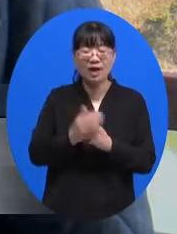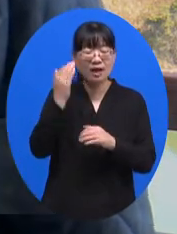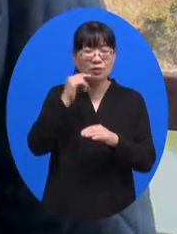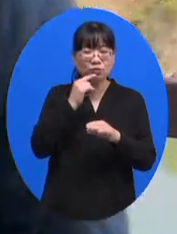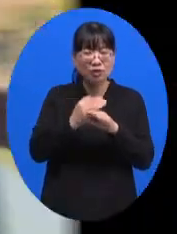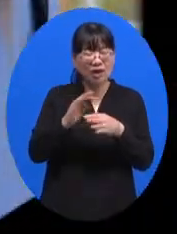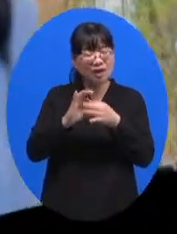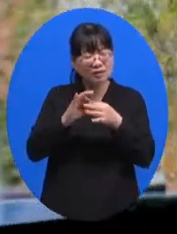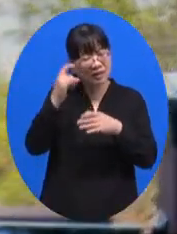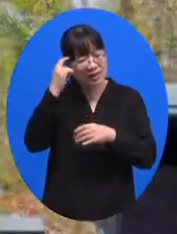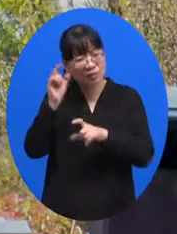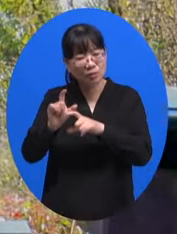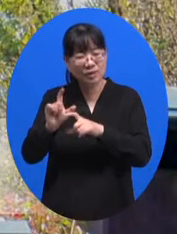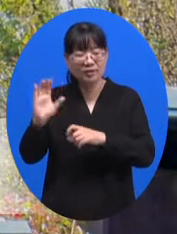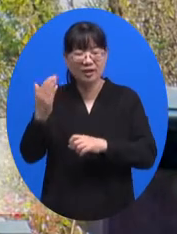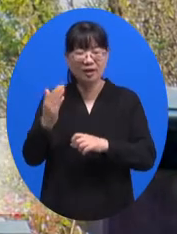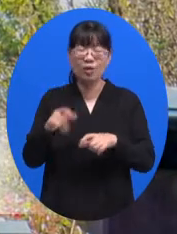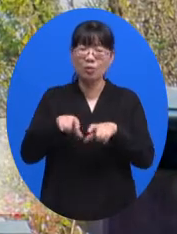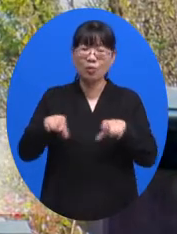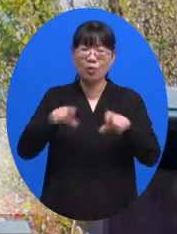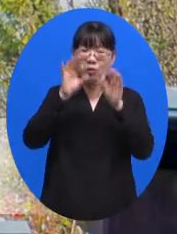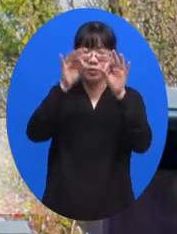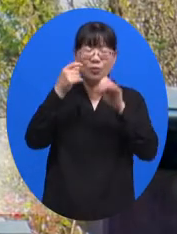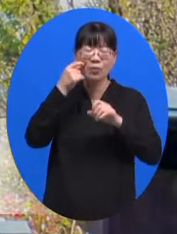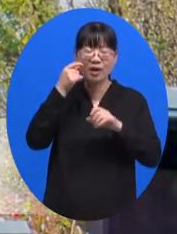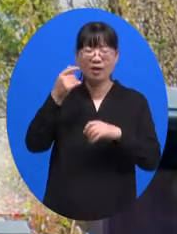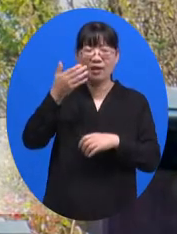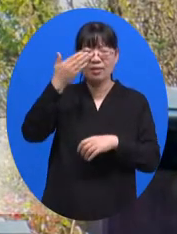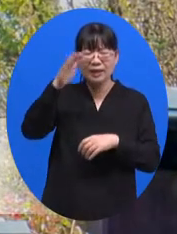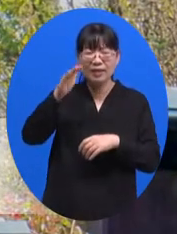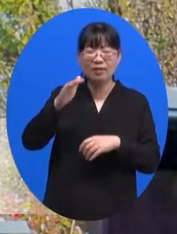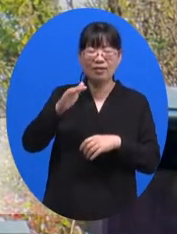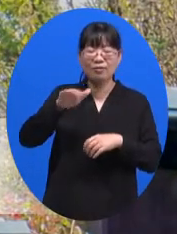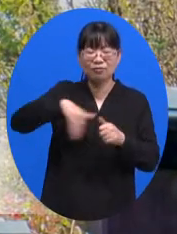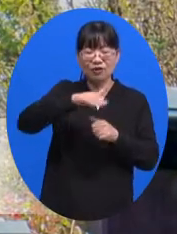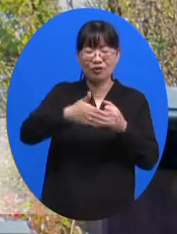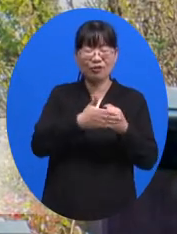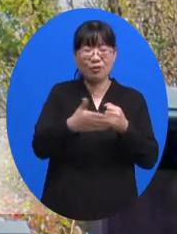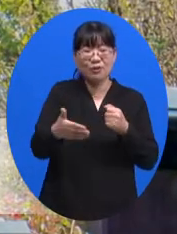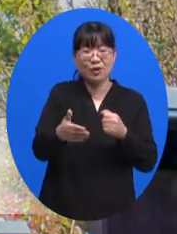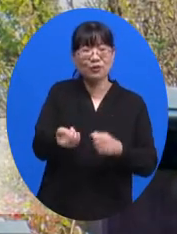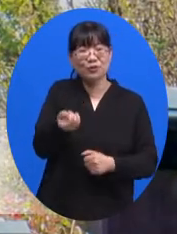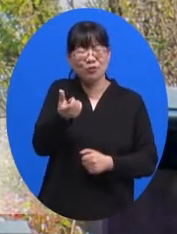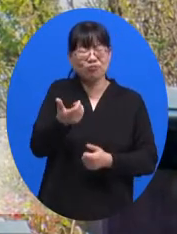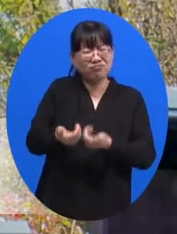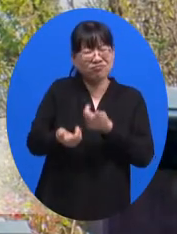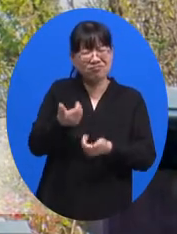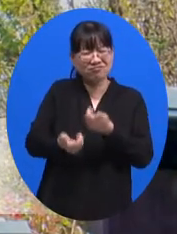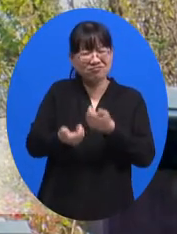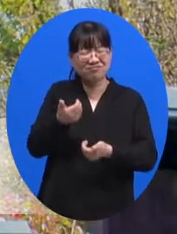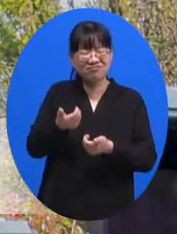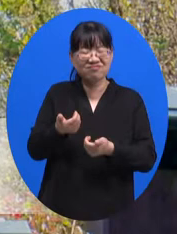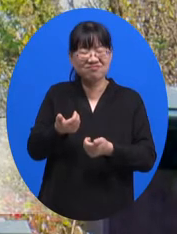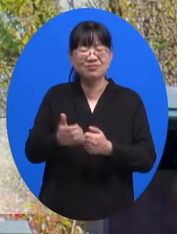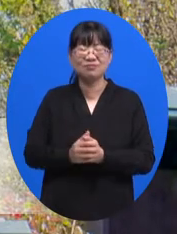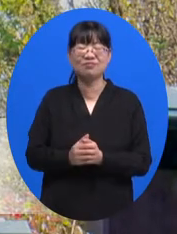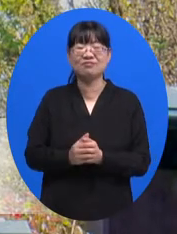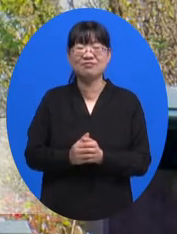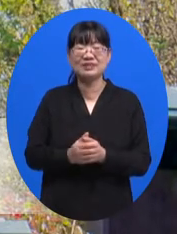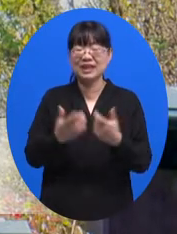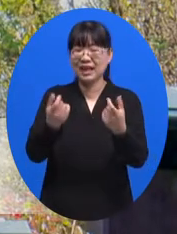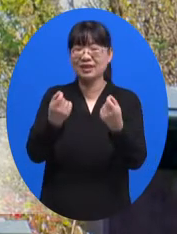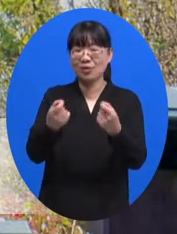나고 평소에 볼 수 없는 낯선 풍경이어가지고 좀 약간 어색하기도 하고 좀